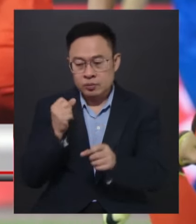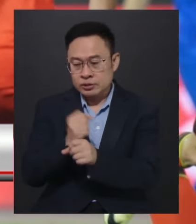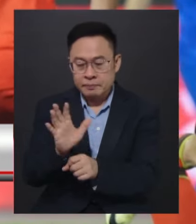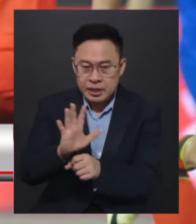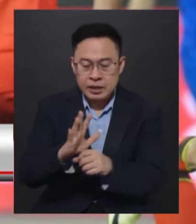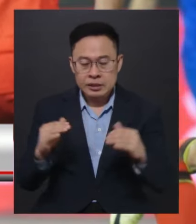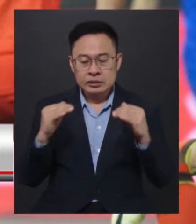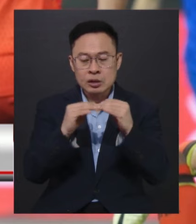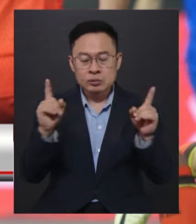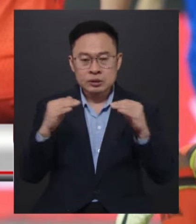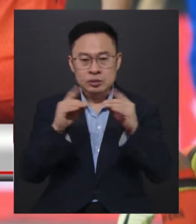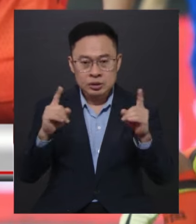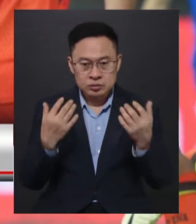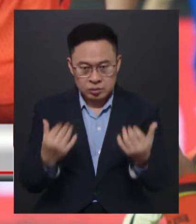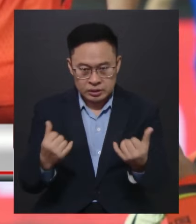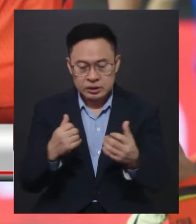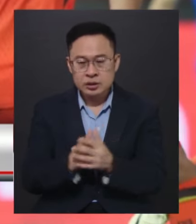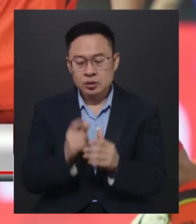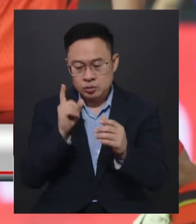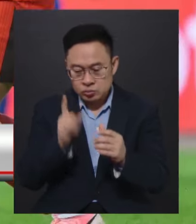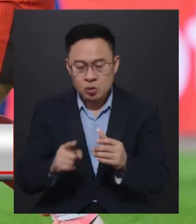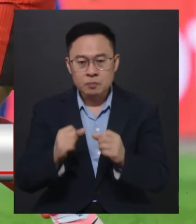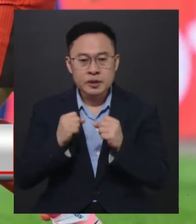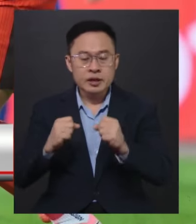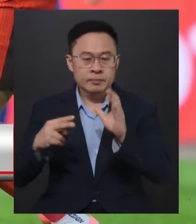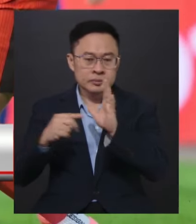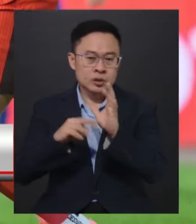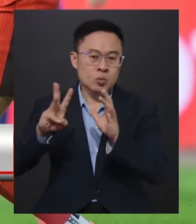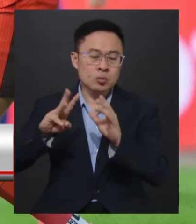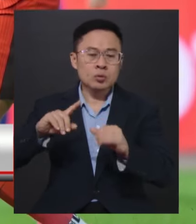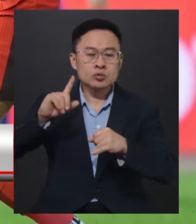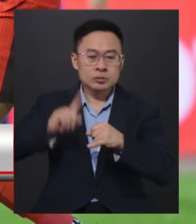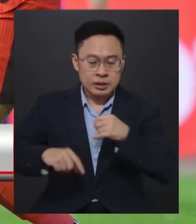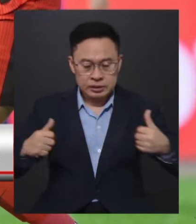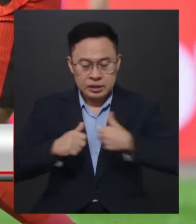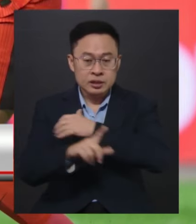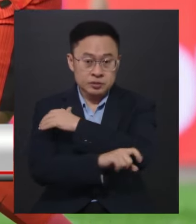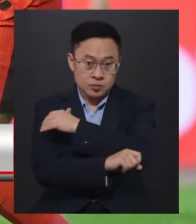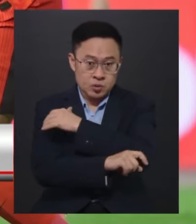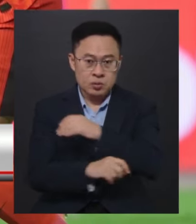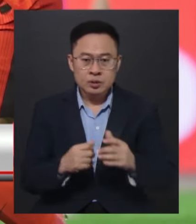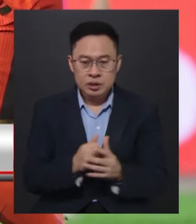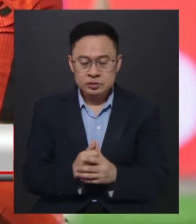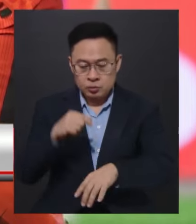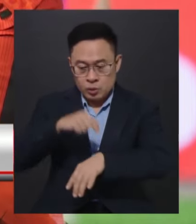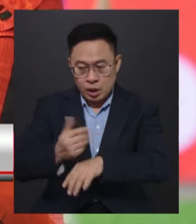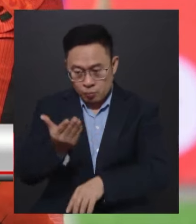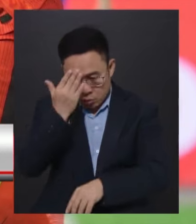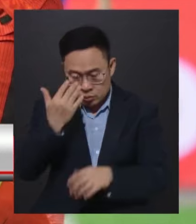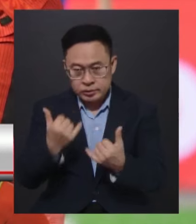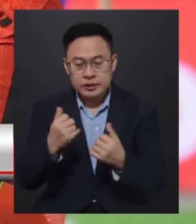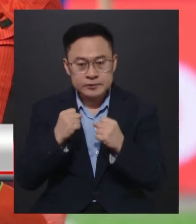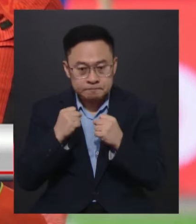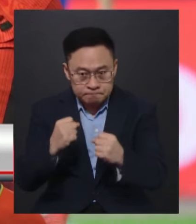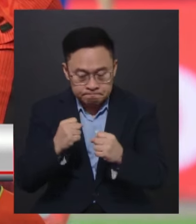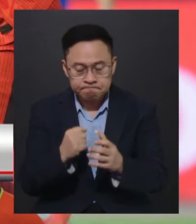สิงคโปร์แต่ตอนนี้เราก็ไม่มีทางเลือกแล้วเราก็จะเตรียมพร้อมในระยะเวลาอันสั้นทำให้ได้ตาม